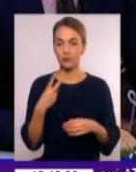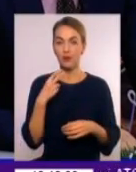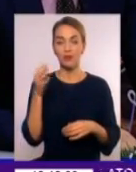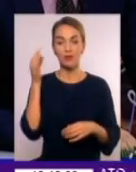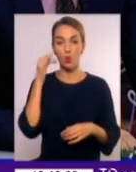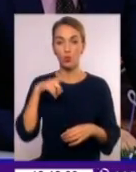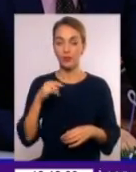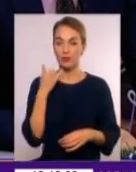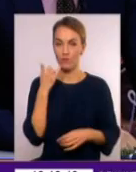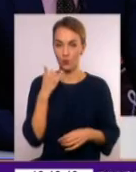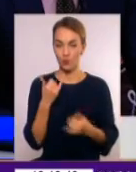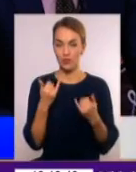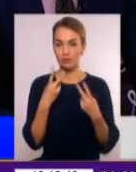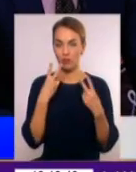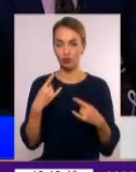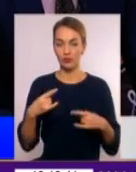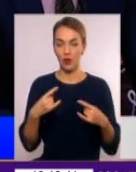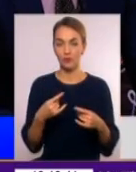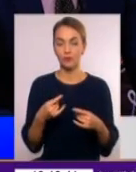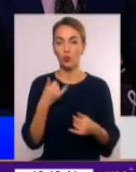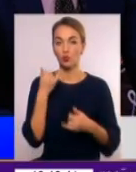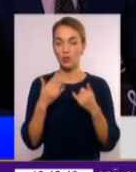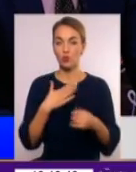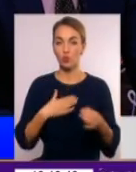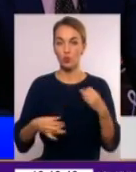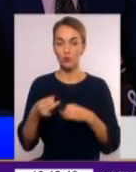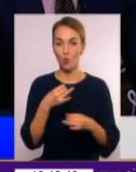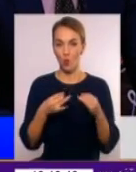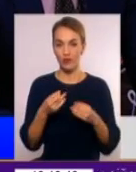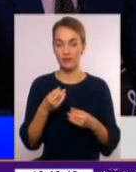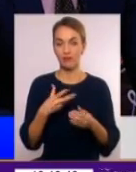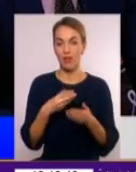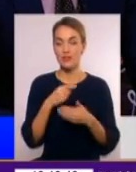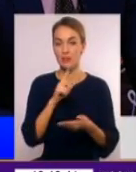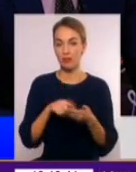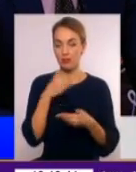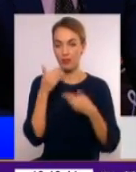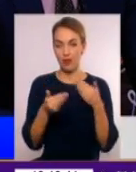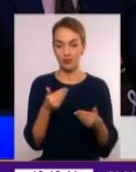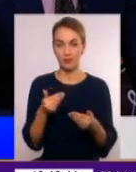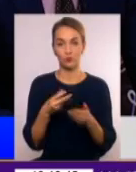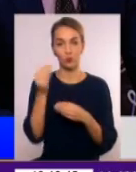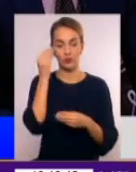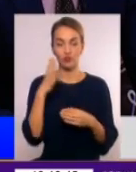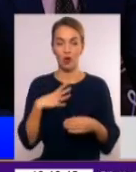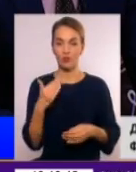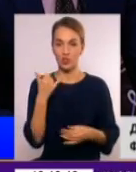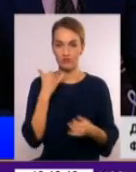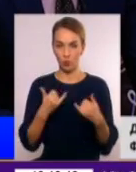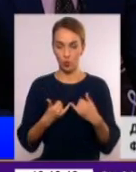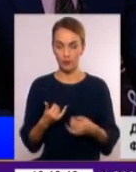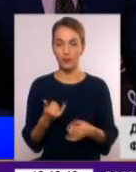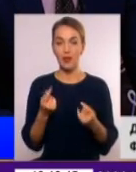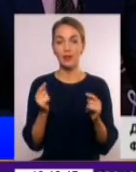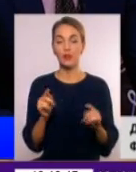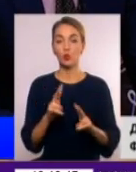телефон 223-09-71. Долучайтеся до нашої розмови, ставте власні запитання, висловлюйте свої думки. Тож ми чекаємо на ваші дзвіночки. Для